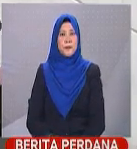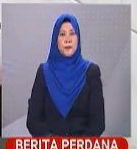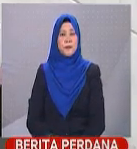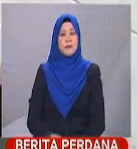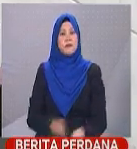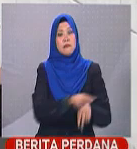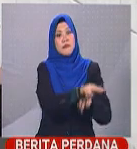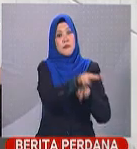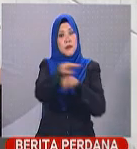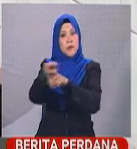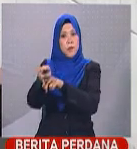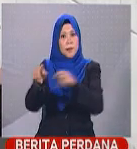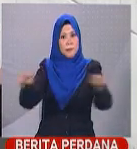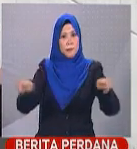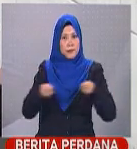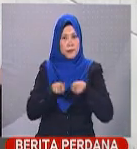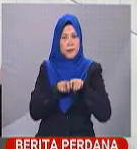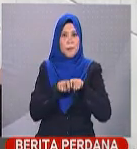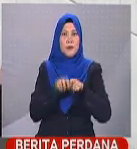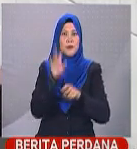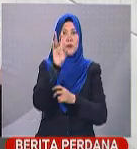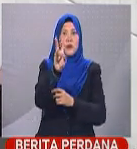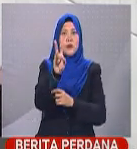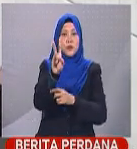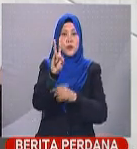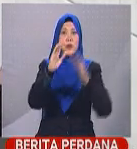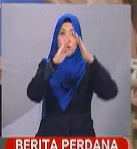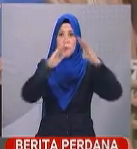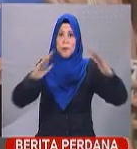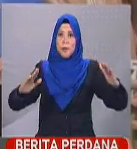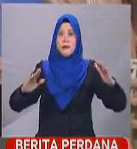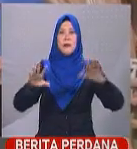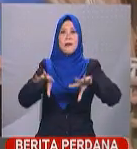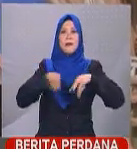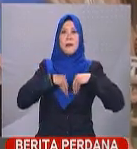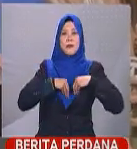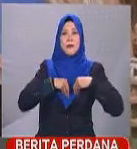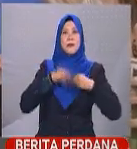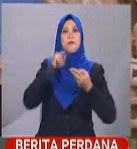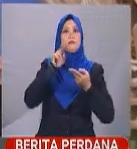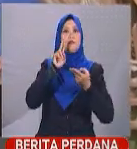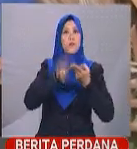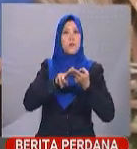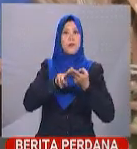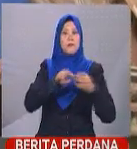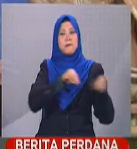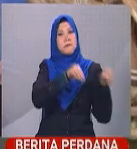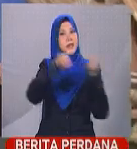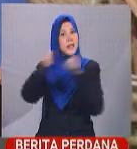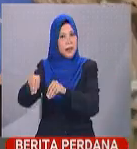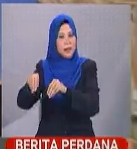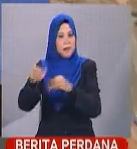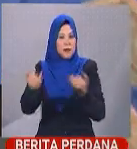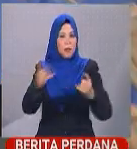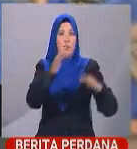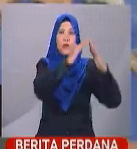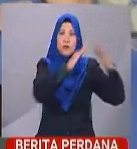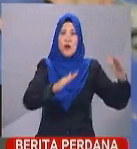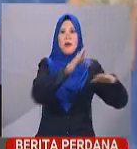Tinjauan di lokasi kejadian mendapati 7 kediaman yang menerima notis berpindah sebelum ini telah